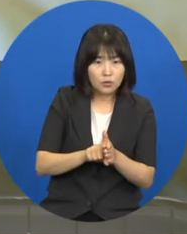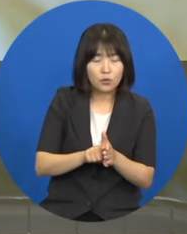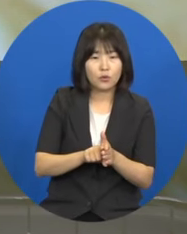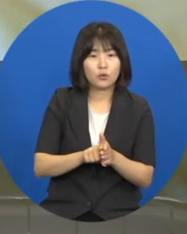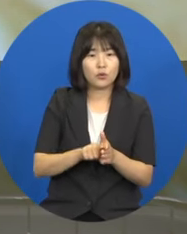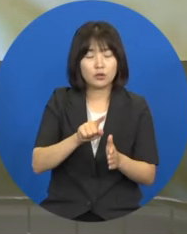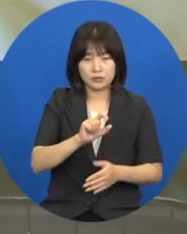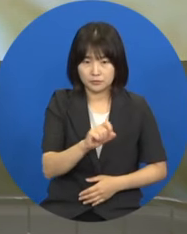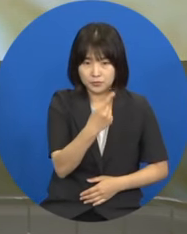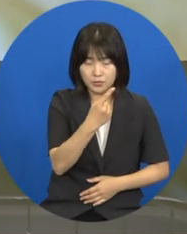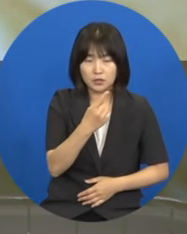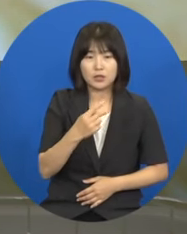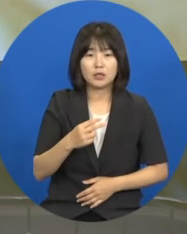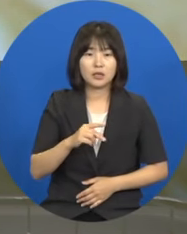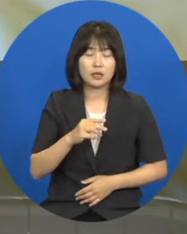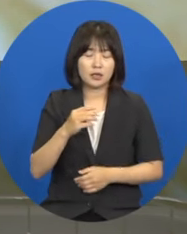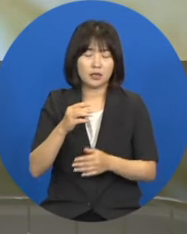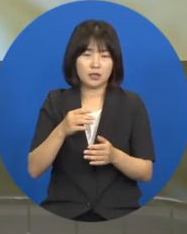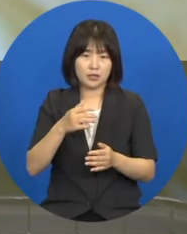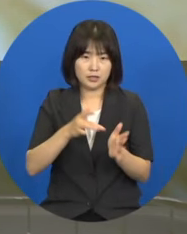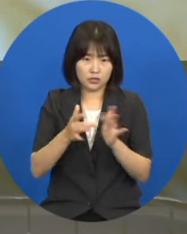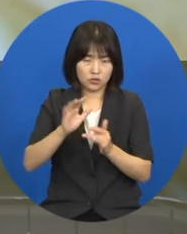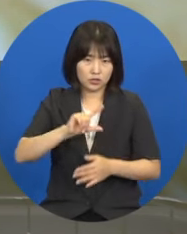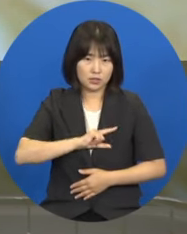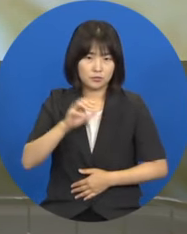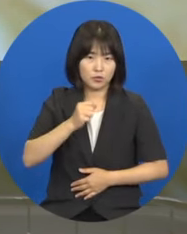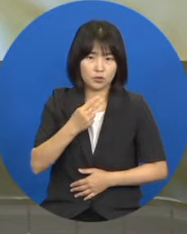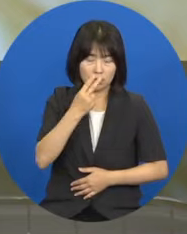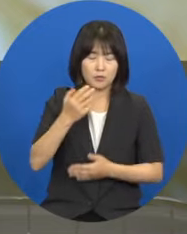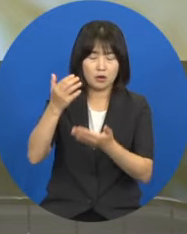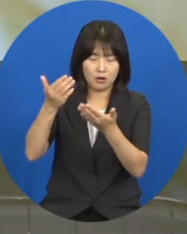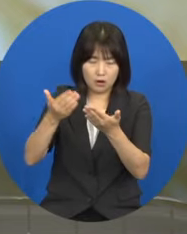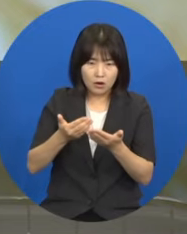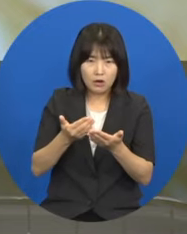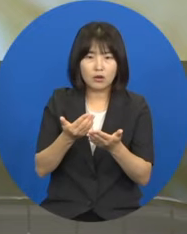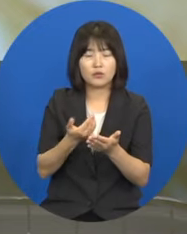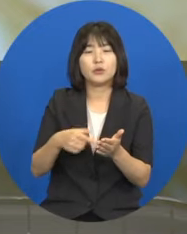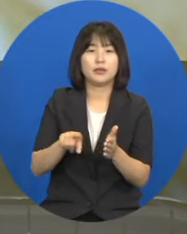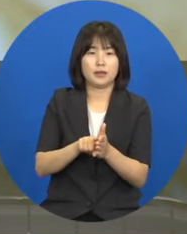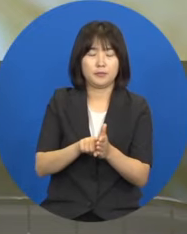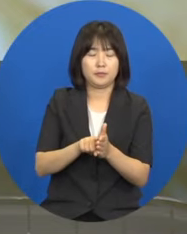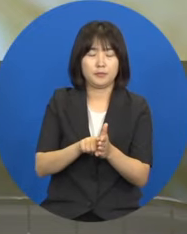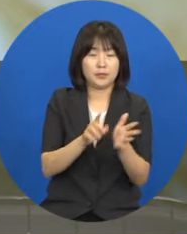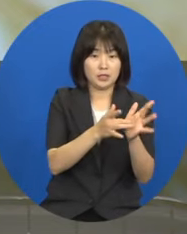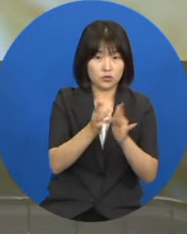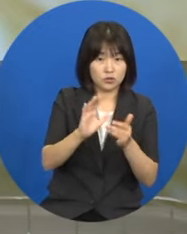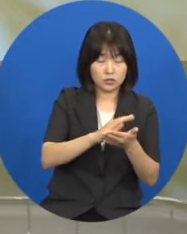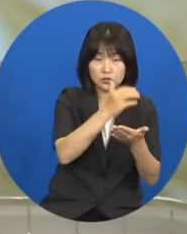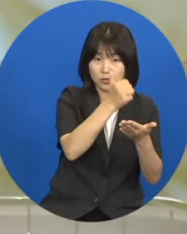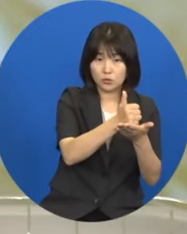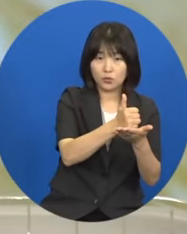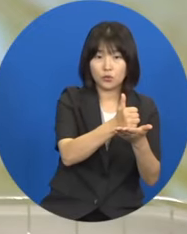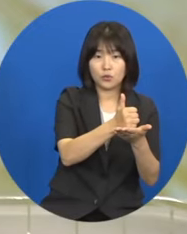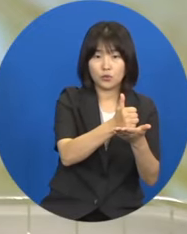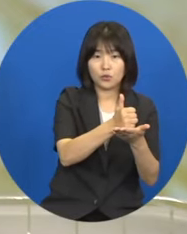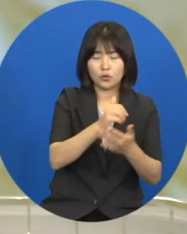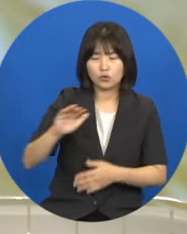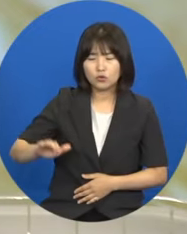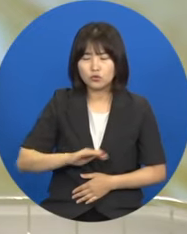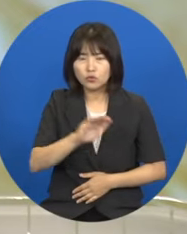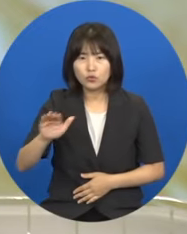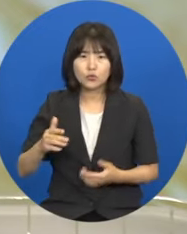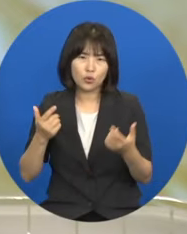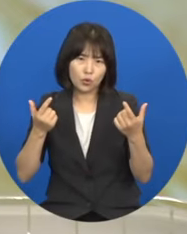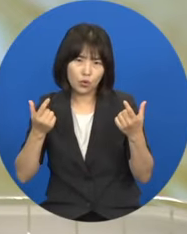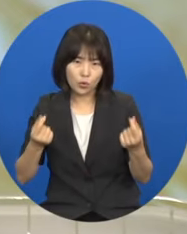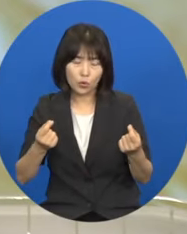그의 이름으로 생명을 얻게 하려 하시는 것이다. 여러분, 예수 그리스도는요, 우리와 똑같은